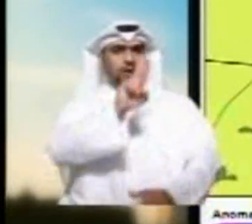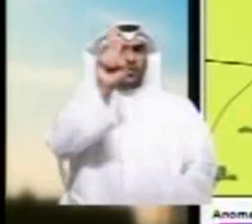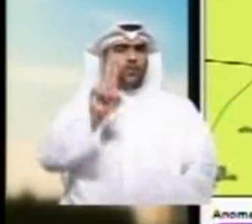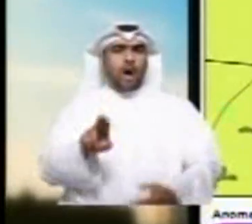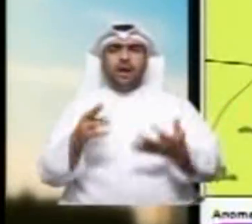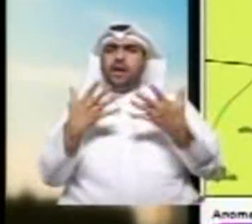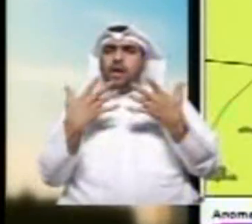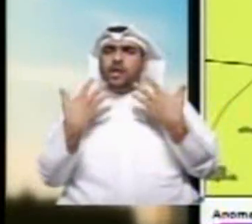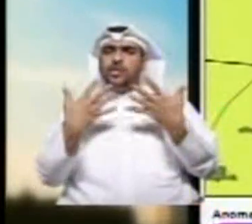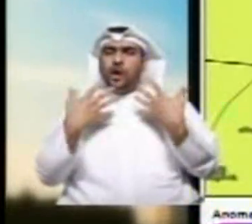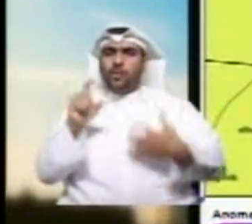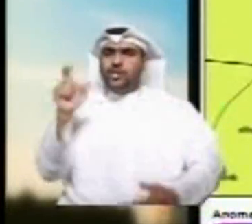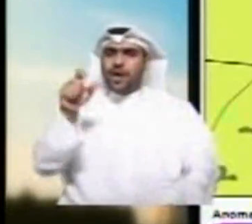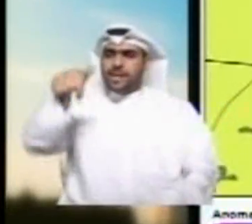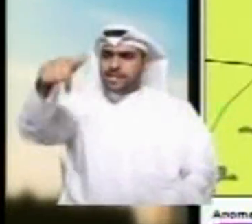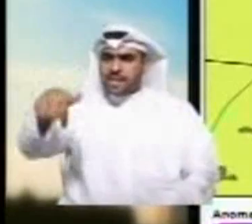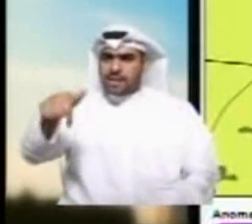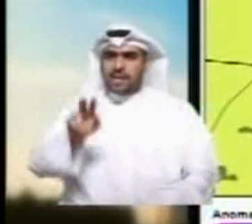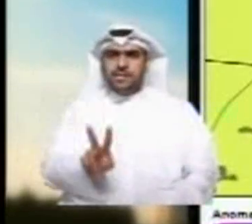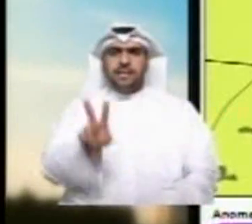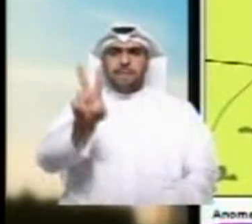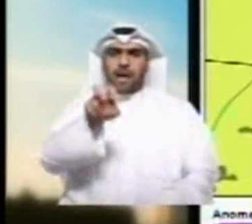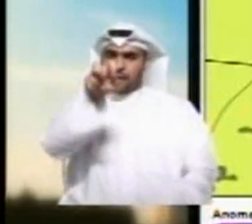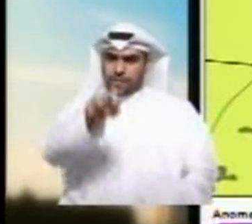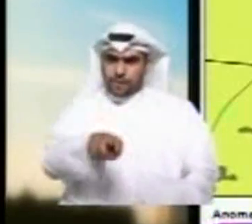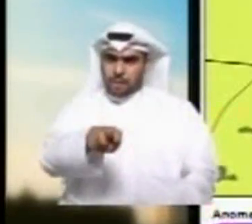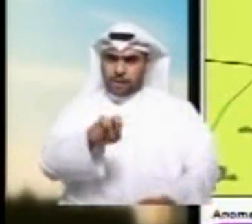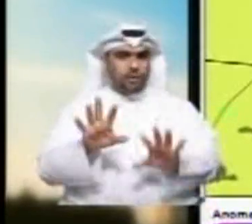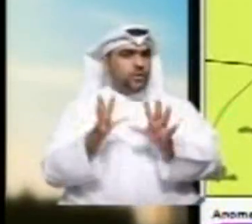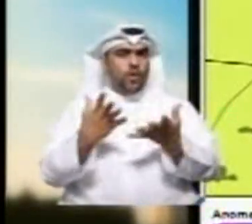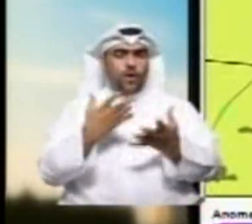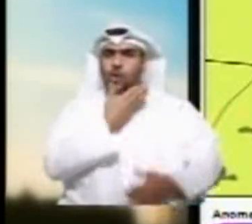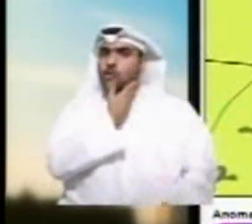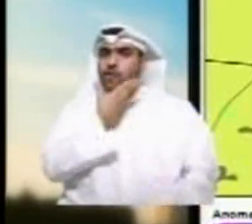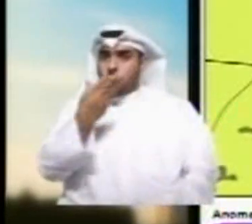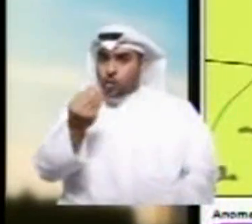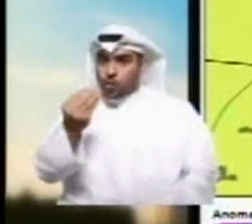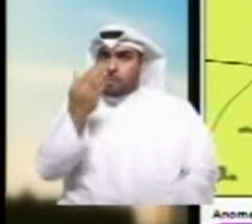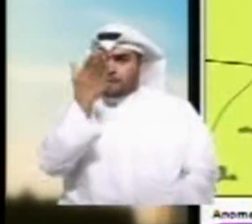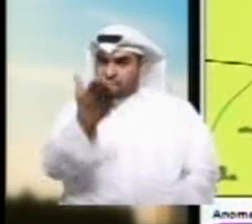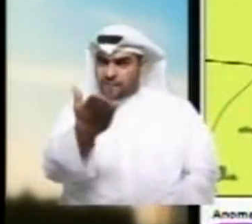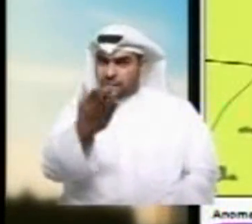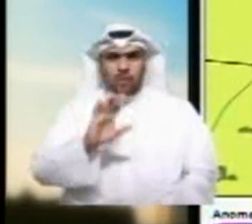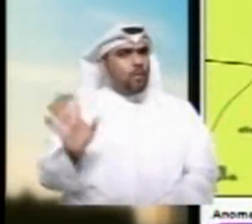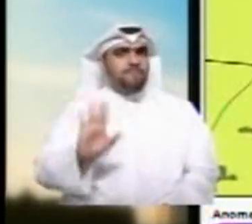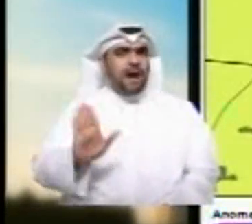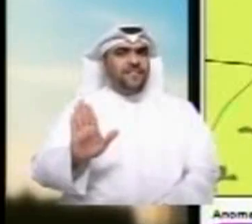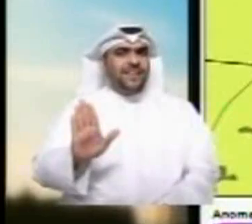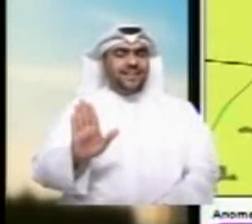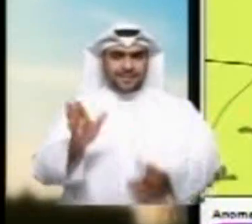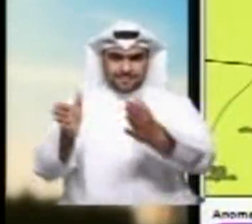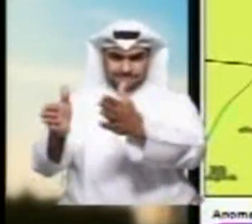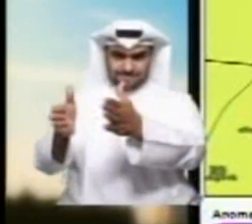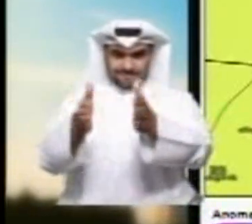هل متوقع أن صيفنا راح يكون جاف أكثر ولا رطب أكثر؟ طبعا احنا الرطوبه هذه دائما احنا نلاقيها